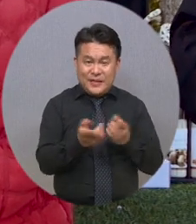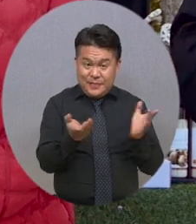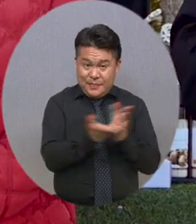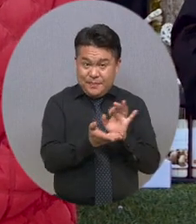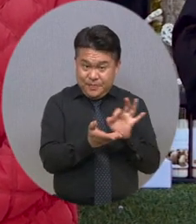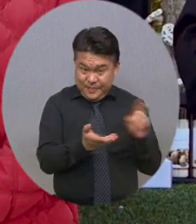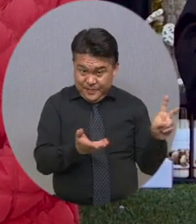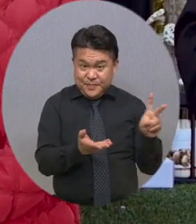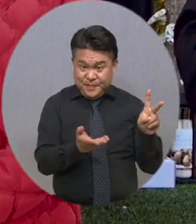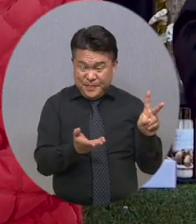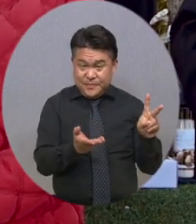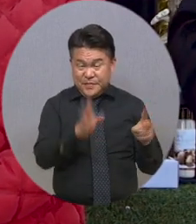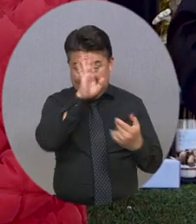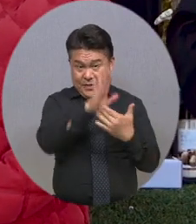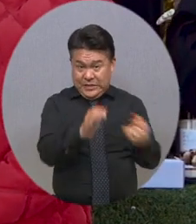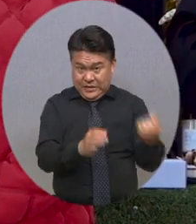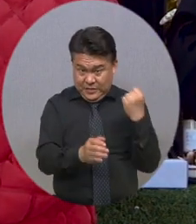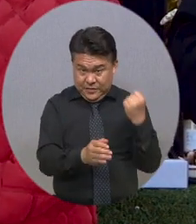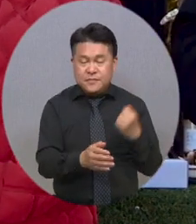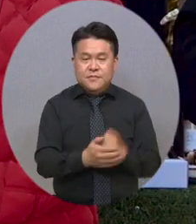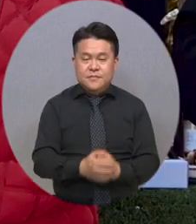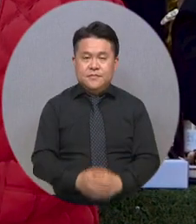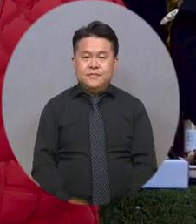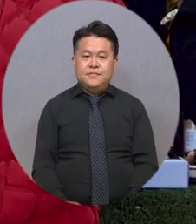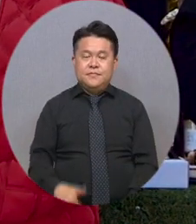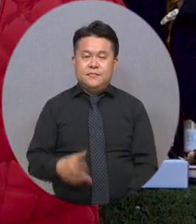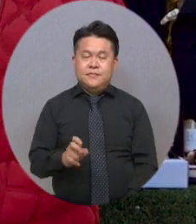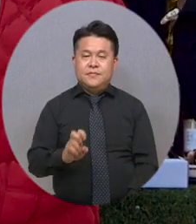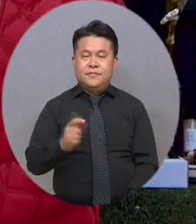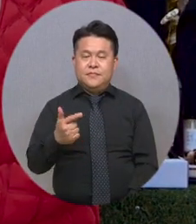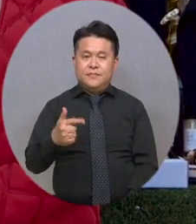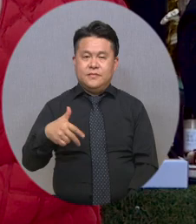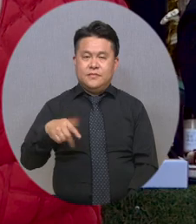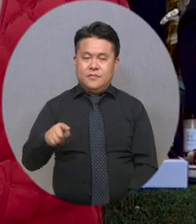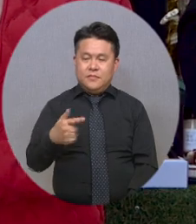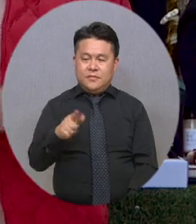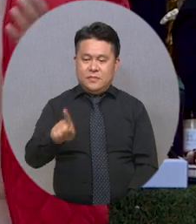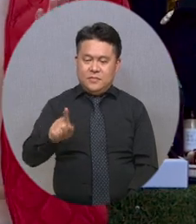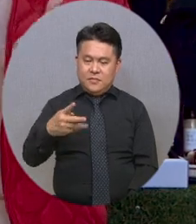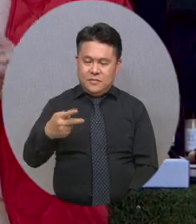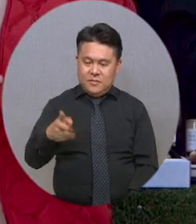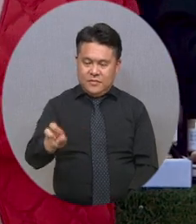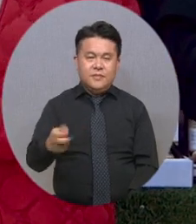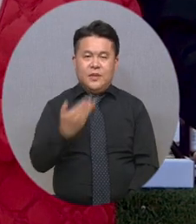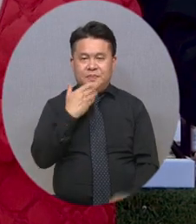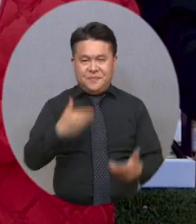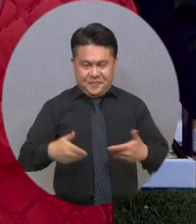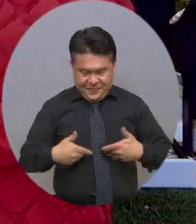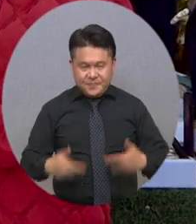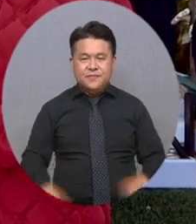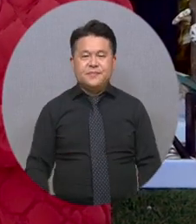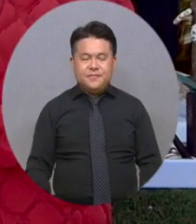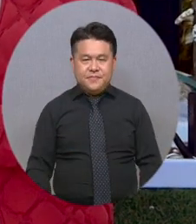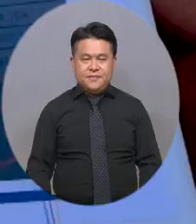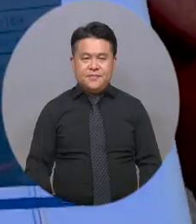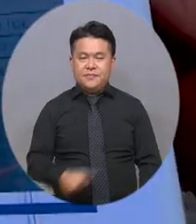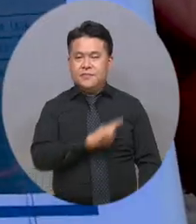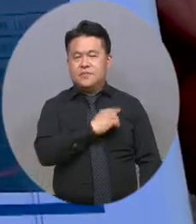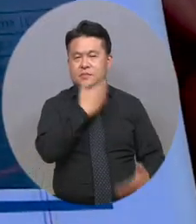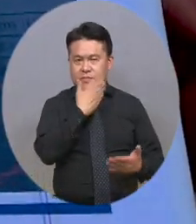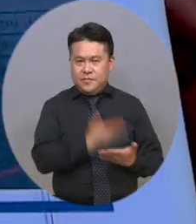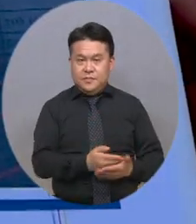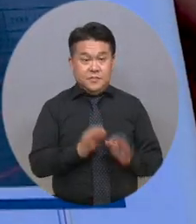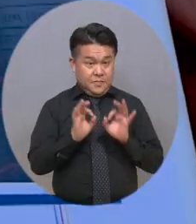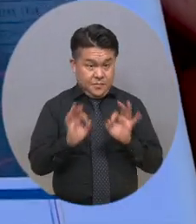면역력이 체계가 형성이 되는 거예요. 그래서 뭐냐면은 저염이 아닌 저나트륨을 해야 되는 거예요. 저나트륨. 그렇죠. 그게 중요하죠.